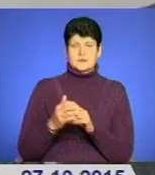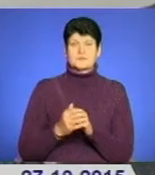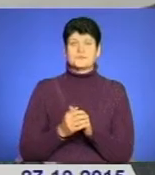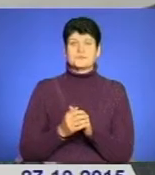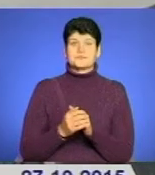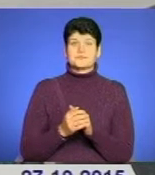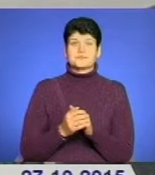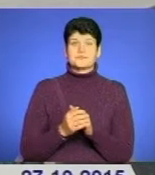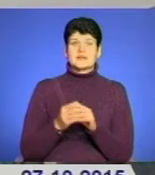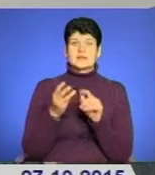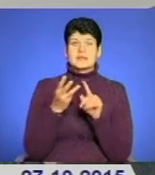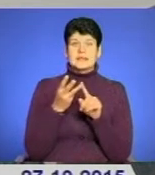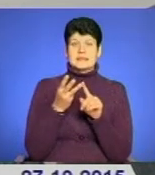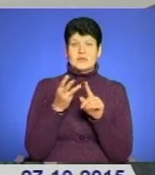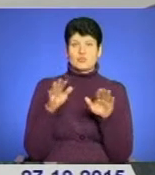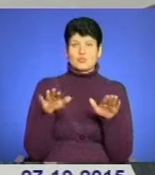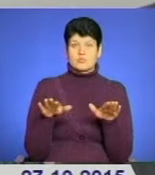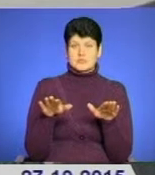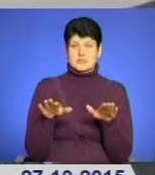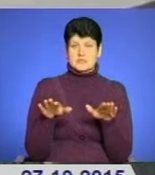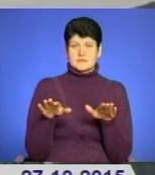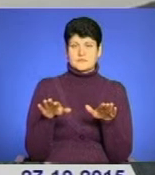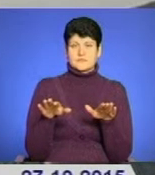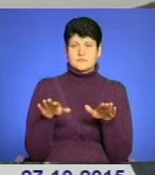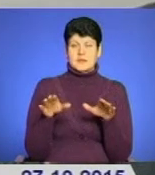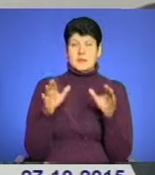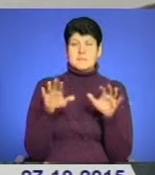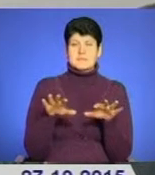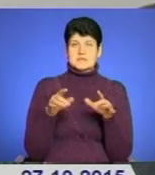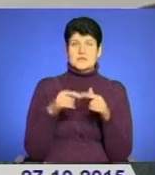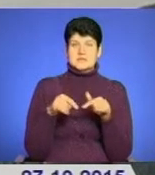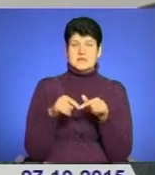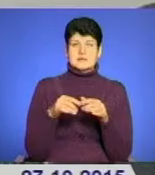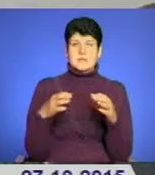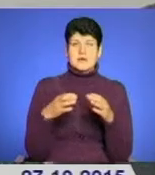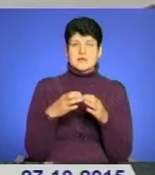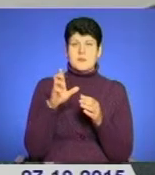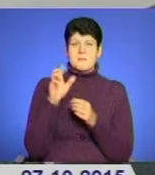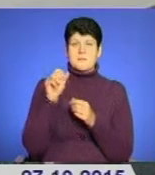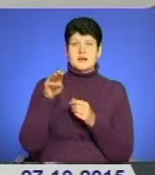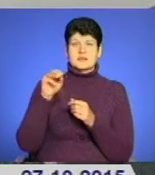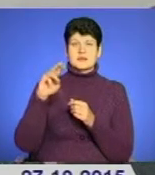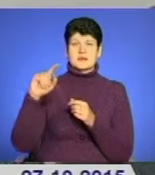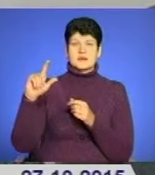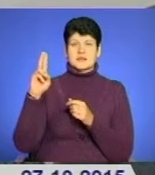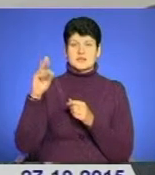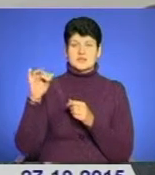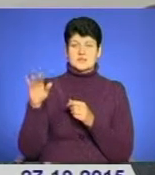На третьому місці місцева організація партії «Батьківщина» – це